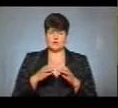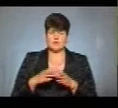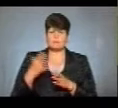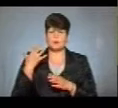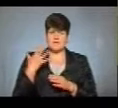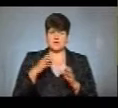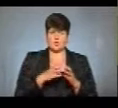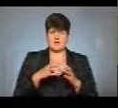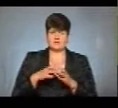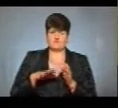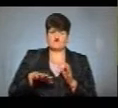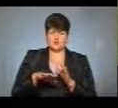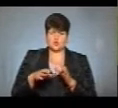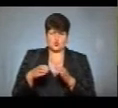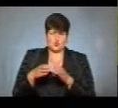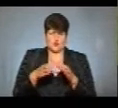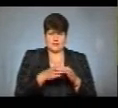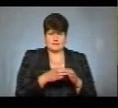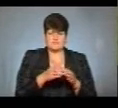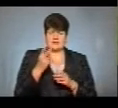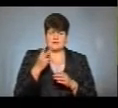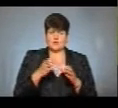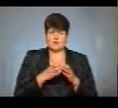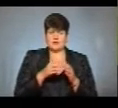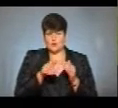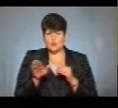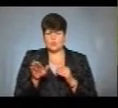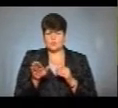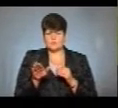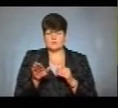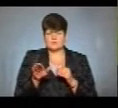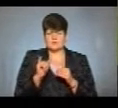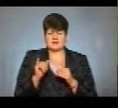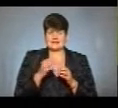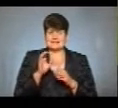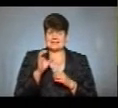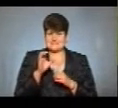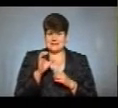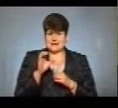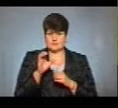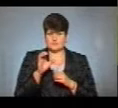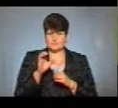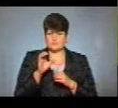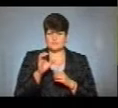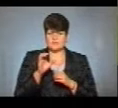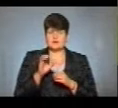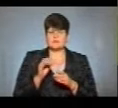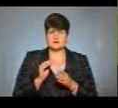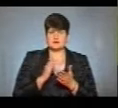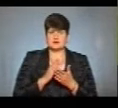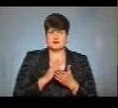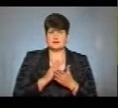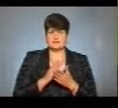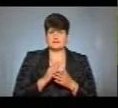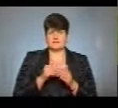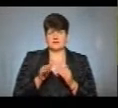зонах. Ми так нам пояснили, дві команди входять. І однозначно вже на середу завдання номер 1 поставили перед командою, перед колективом